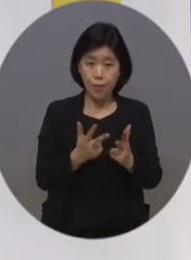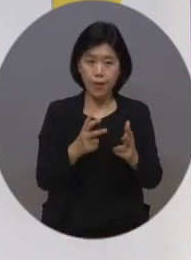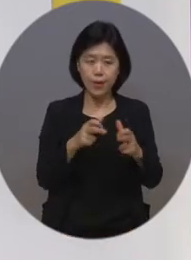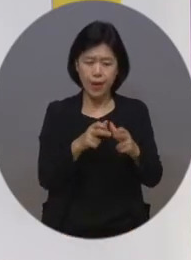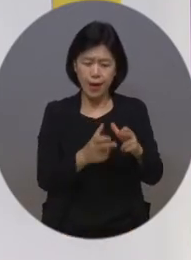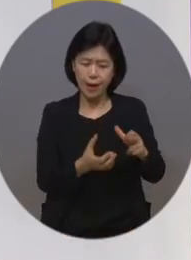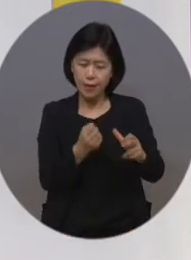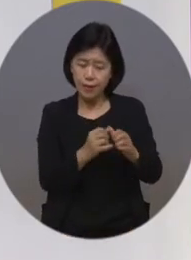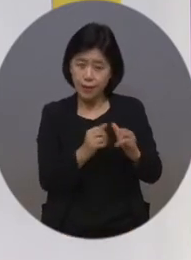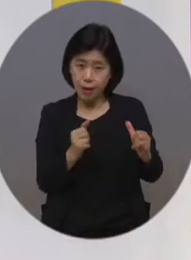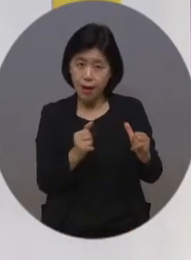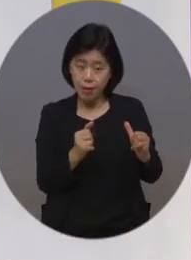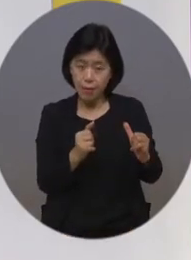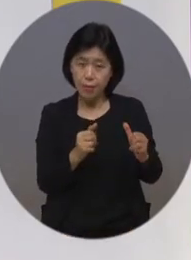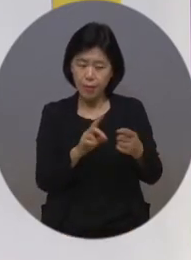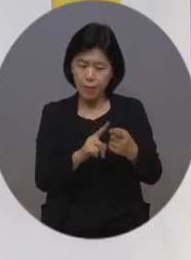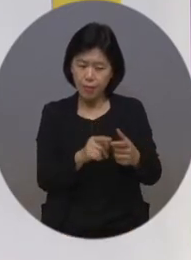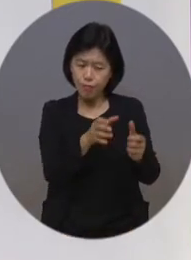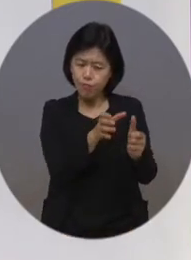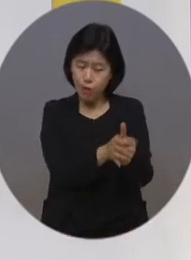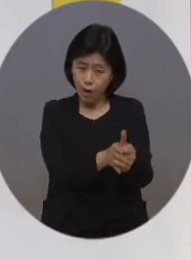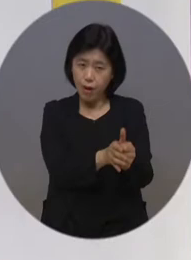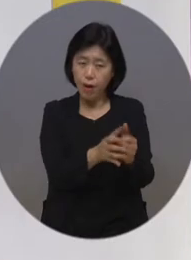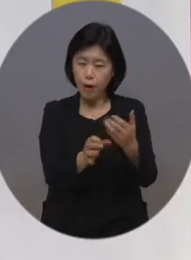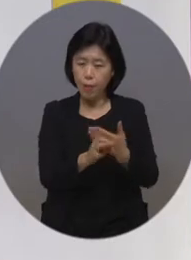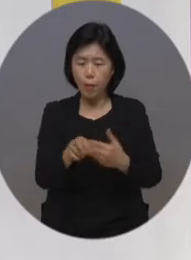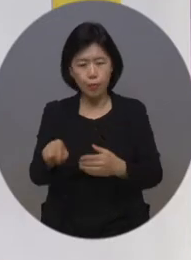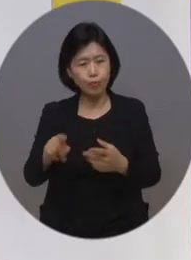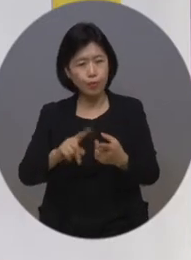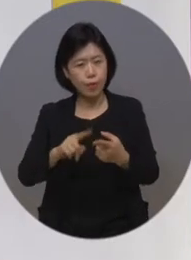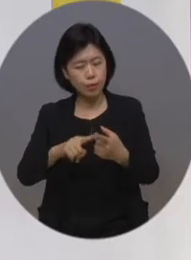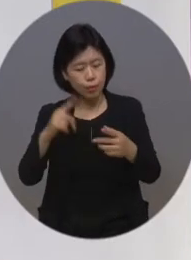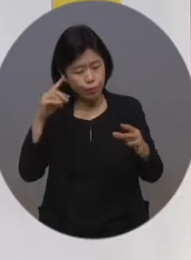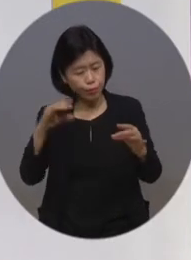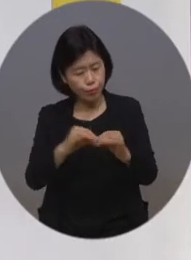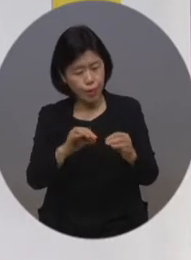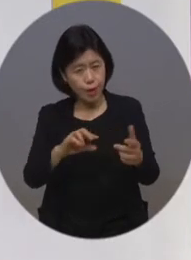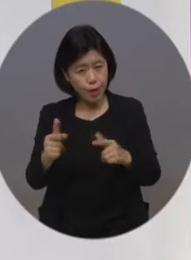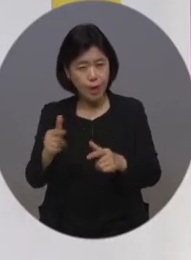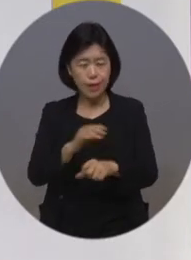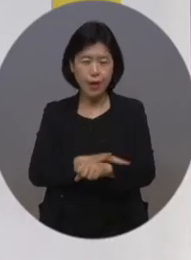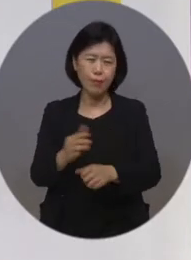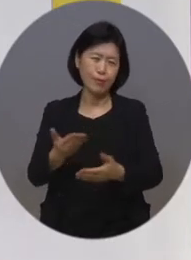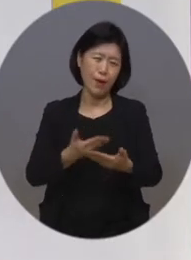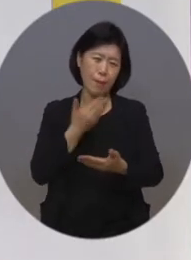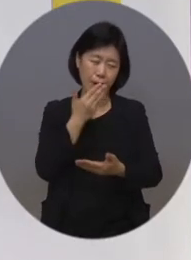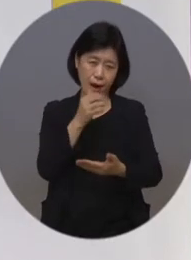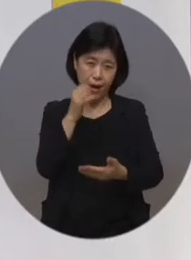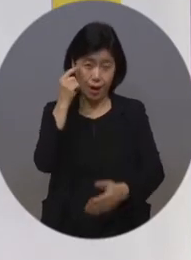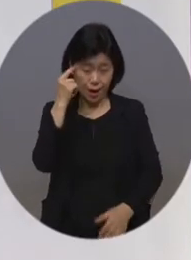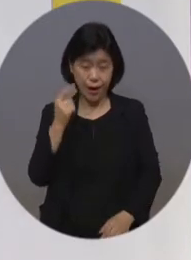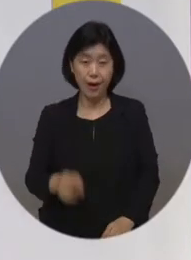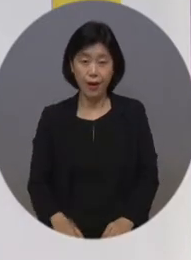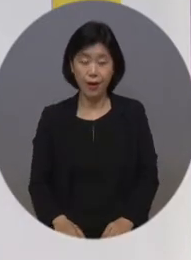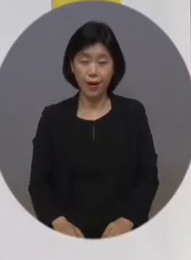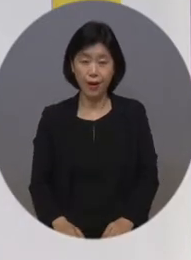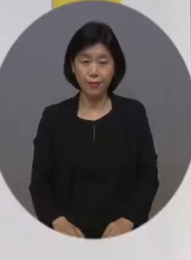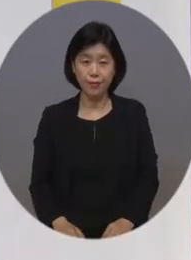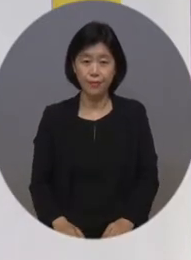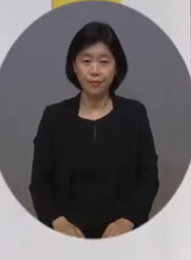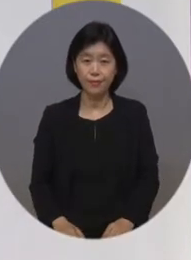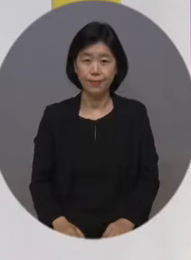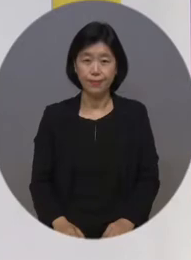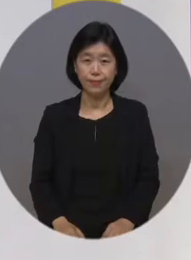숙원 사업으로 했던 것들도 막상 행정 현실의 와서 4 어떤 게 가능한 건 집에서 직접 판단해 보는 게